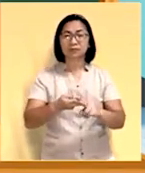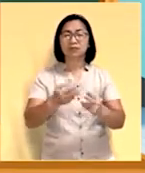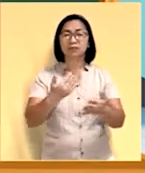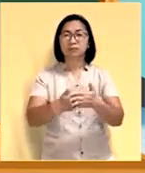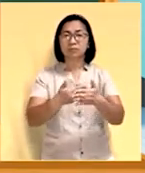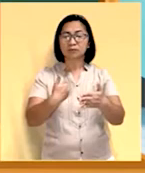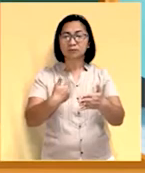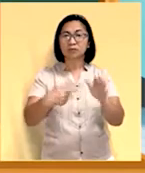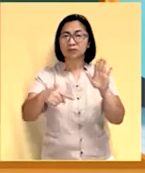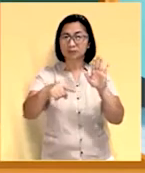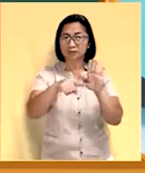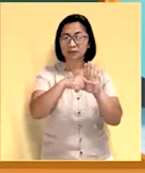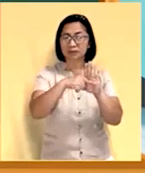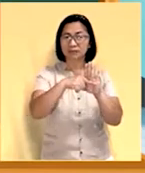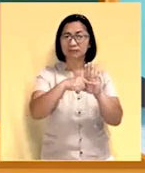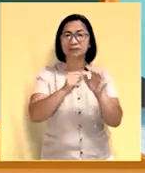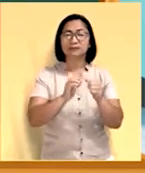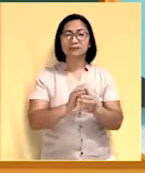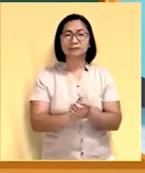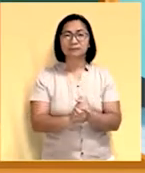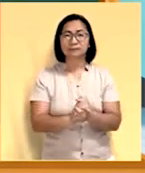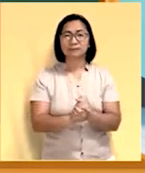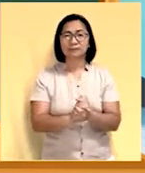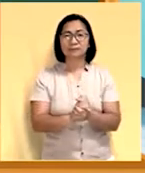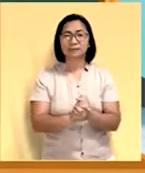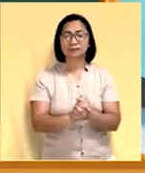dalawang numbers bago mag-subtract.